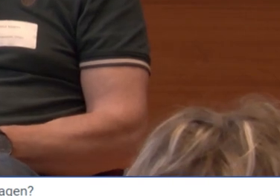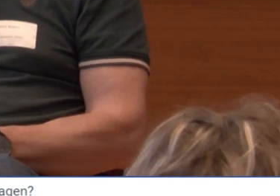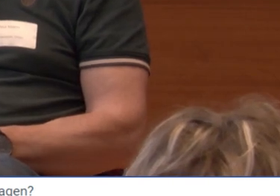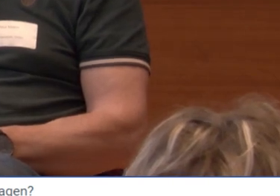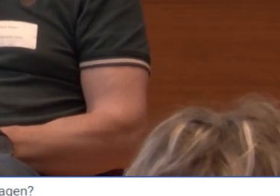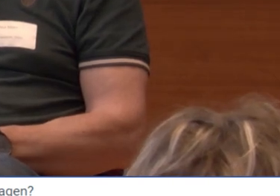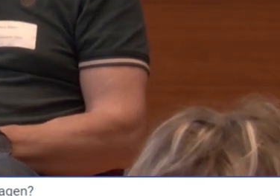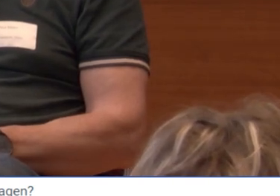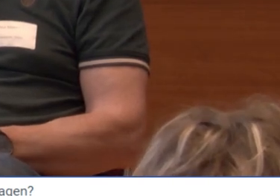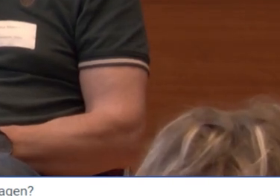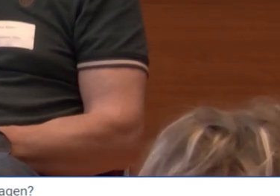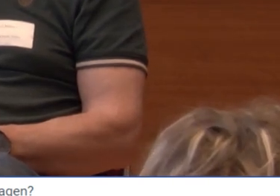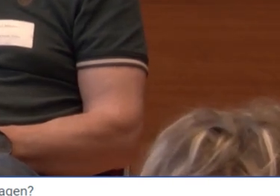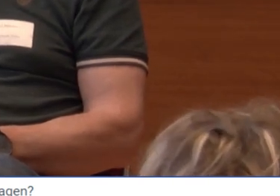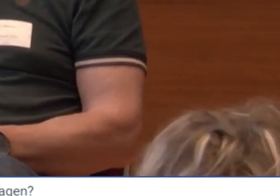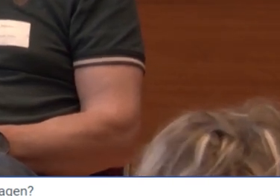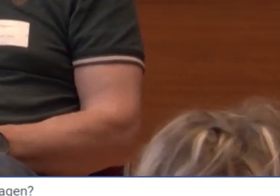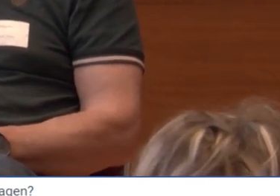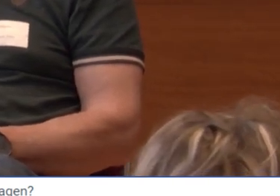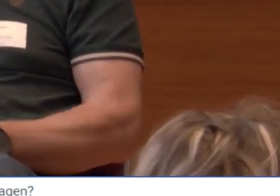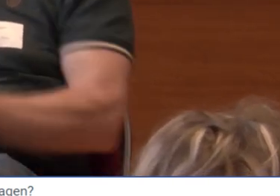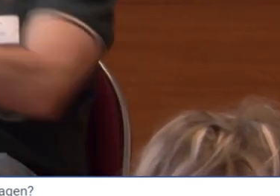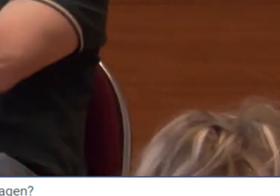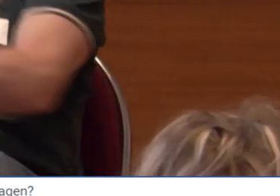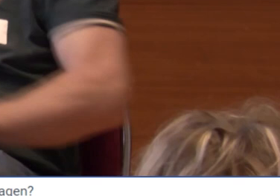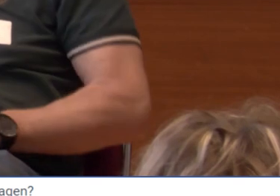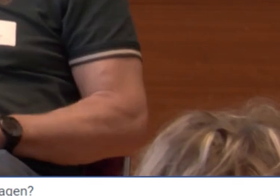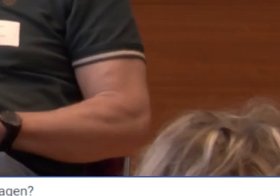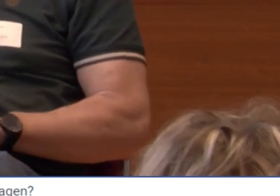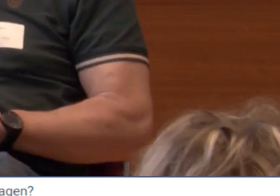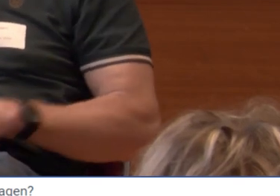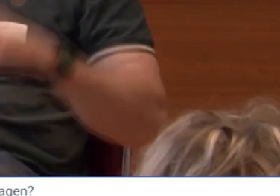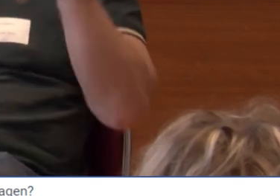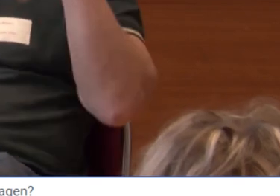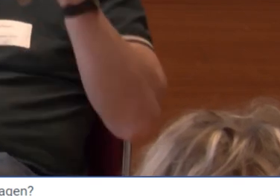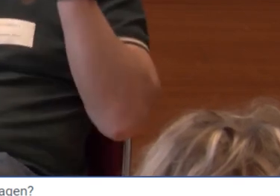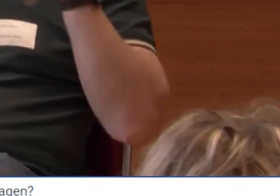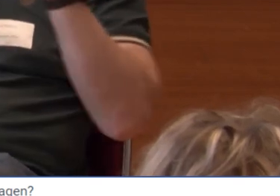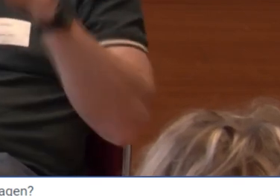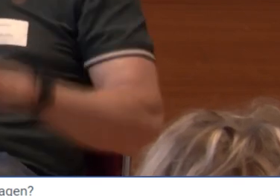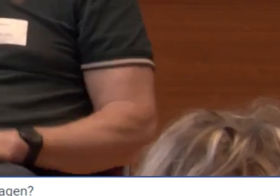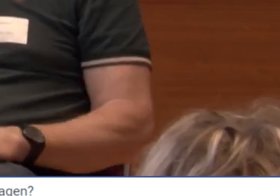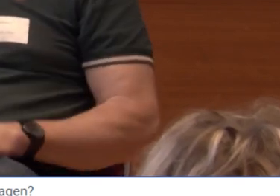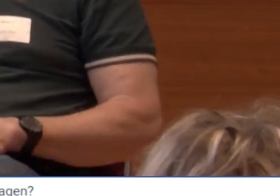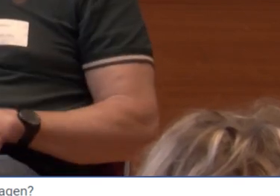für im reha-recht ist es ziemlich klar geklärt ne das sind sie deutlich sichtbar als ich weil die Jugendhilfe da auch drin ist